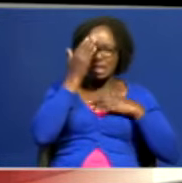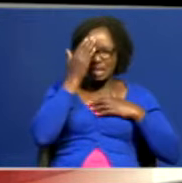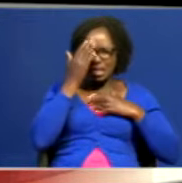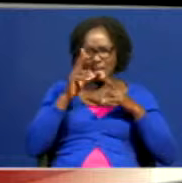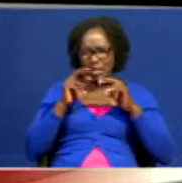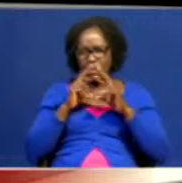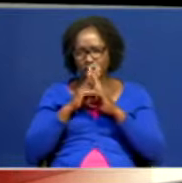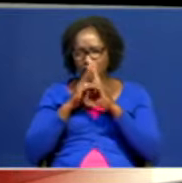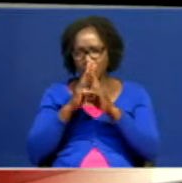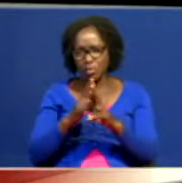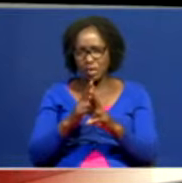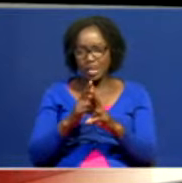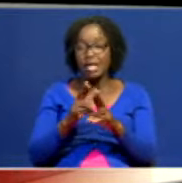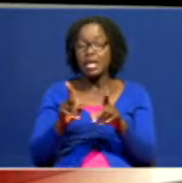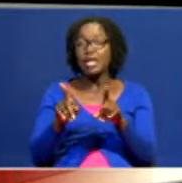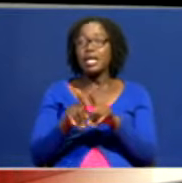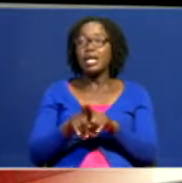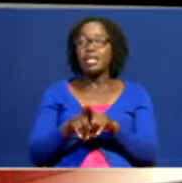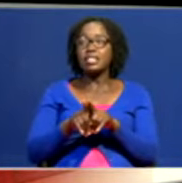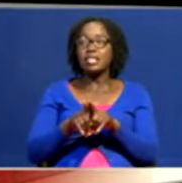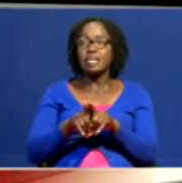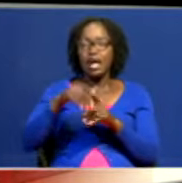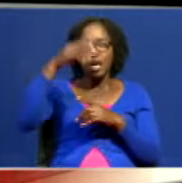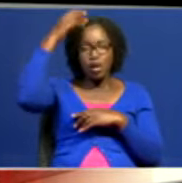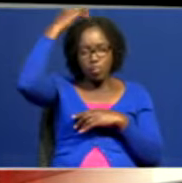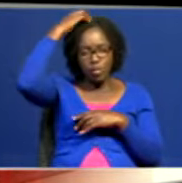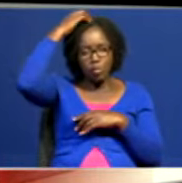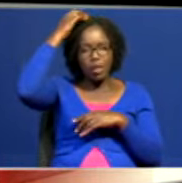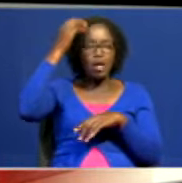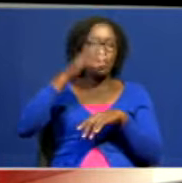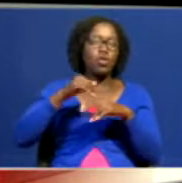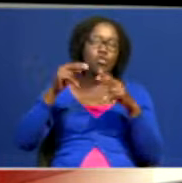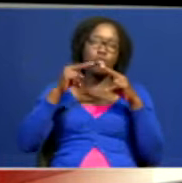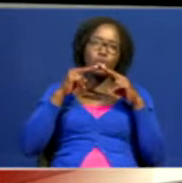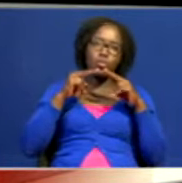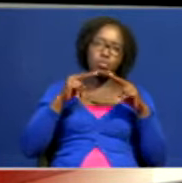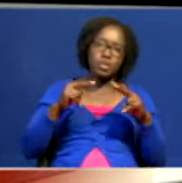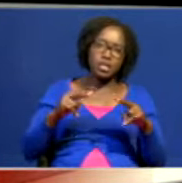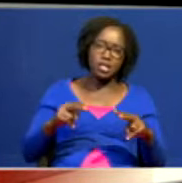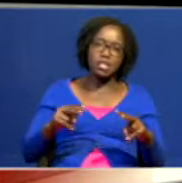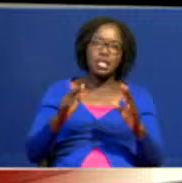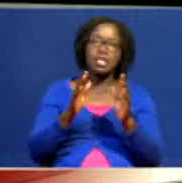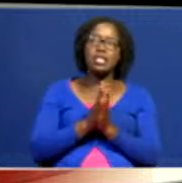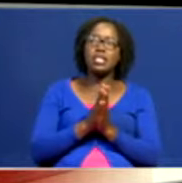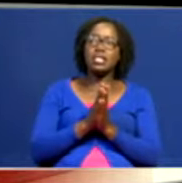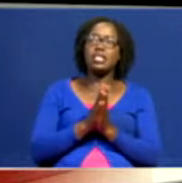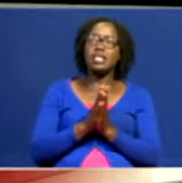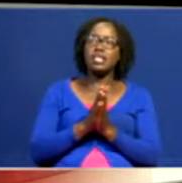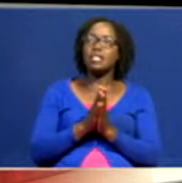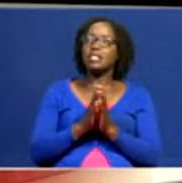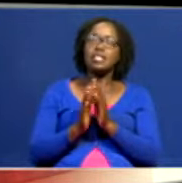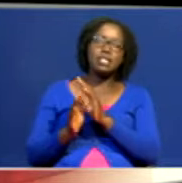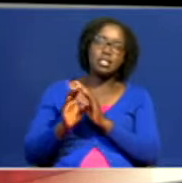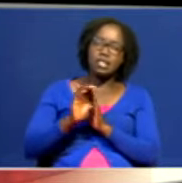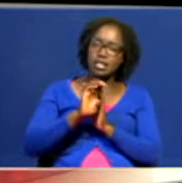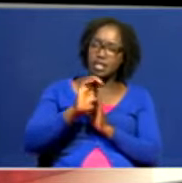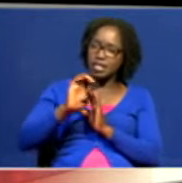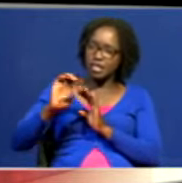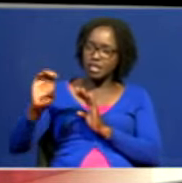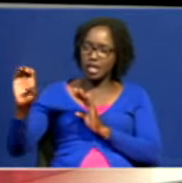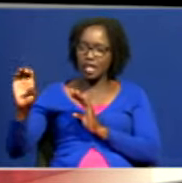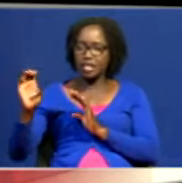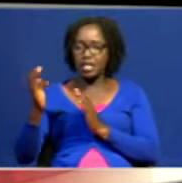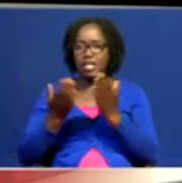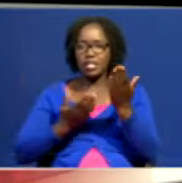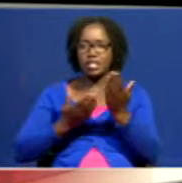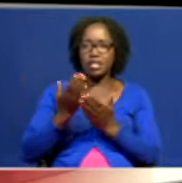hizo. Haya yanajiri huku Papa Mtakatifu Francis akitoa wito wa amani katika eneo la Mashariki ya Kati alipoongoza misa ya Krismasi